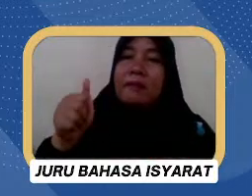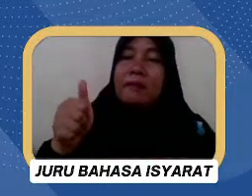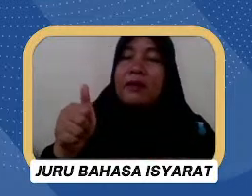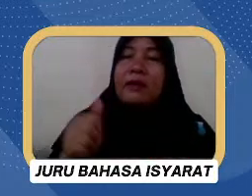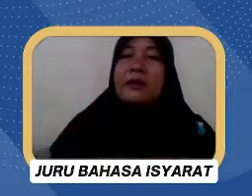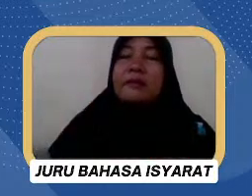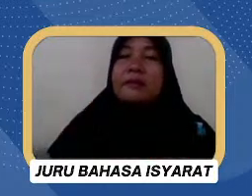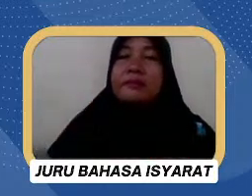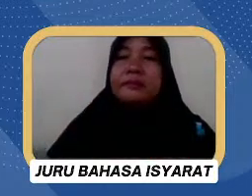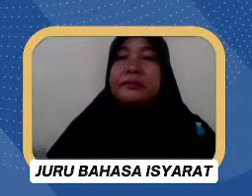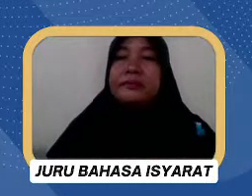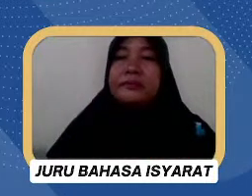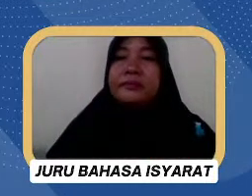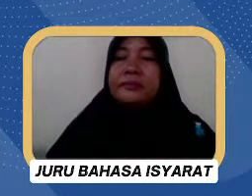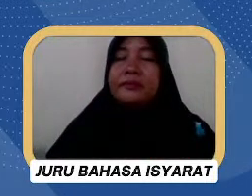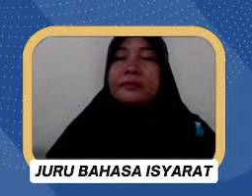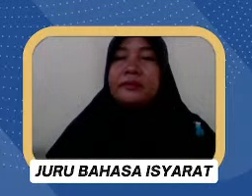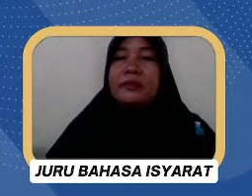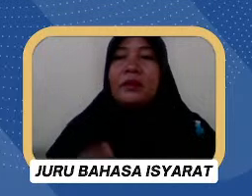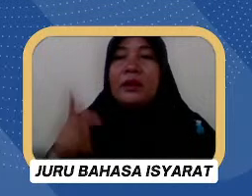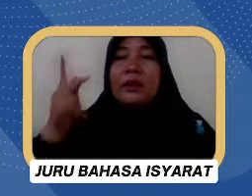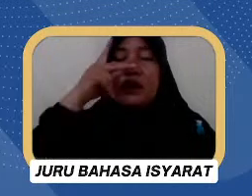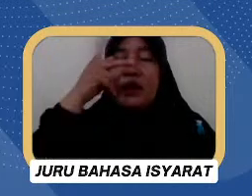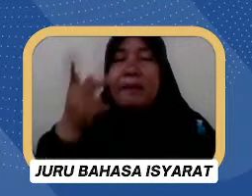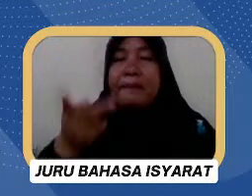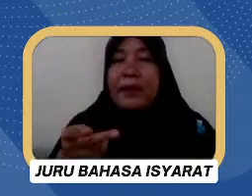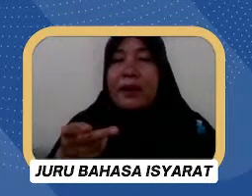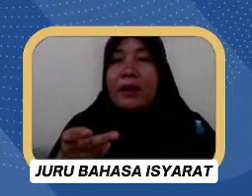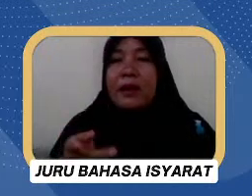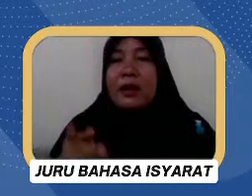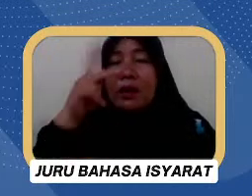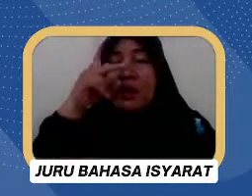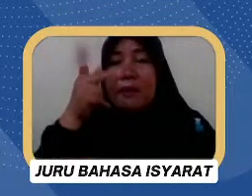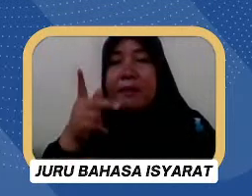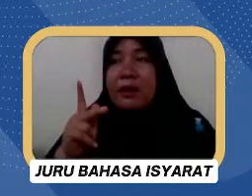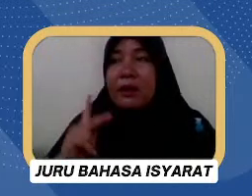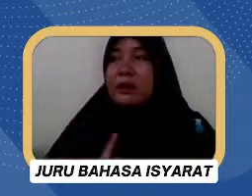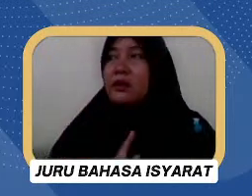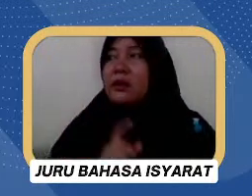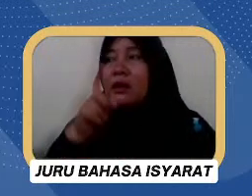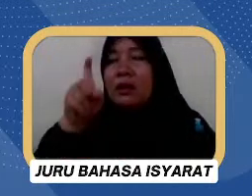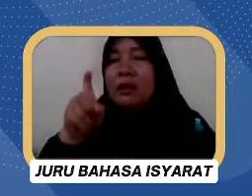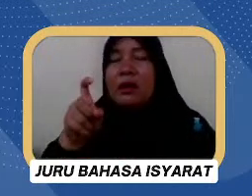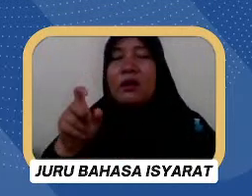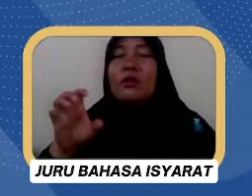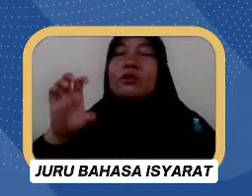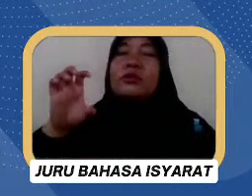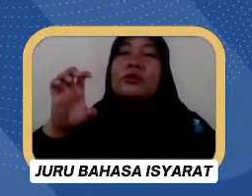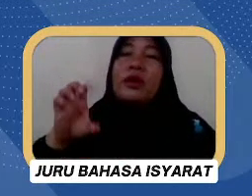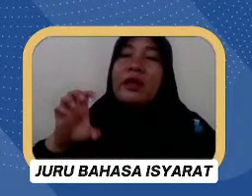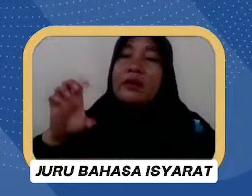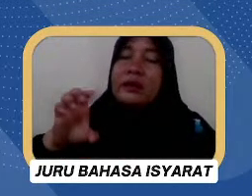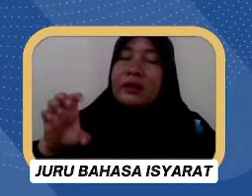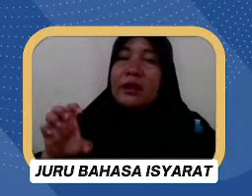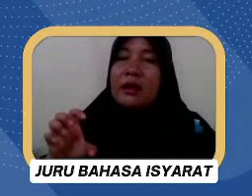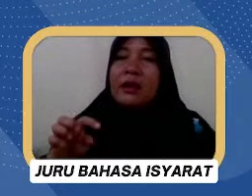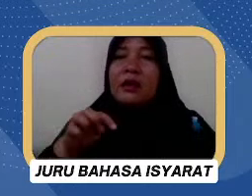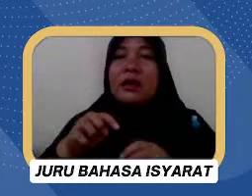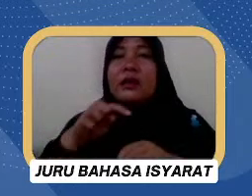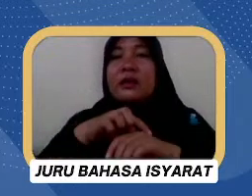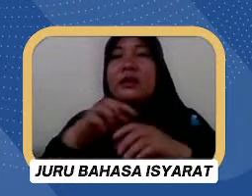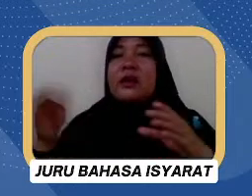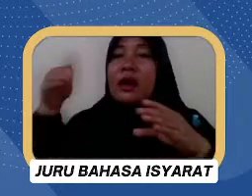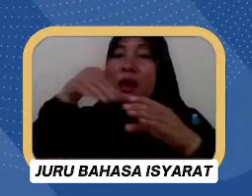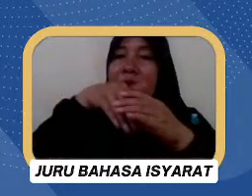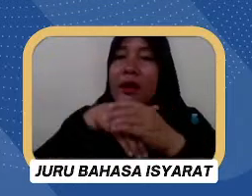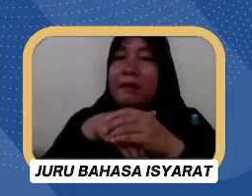dalam kegiatan kita sehari-hari ini. Mengapa perlu? Sangat perlu.